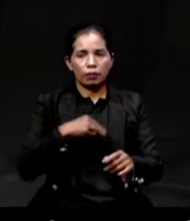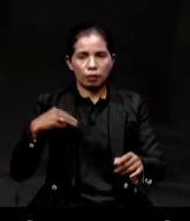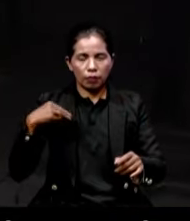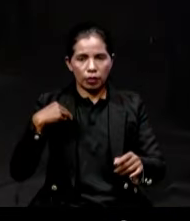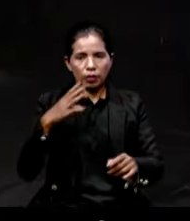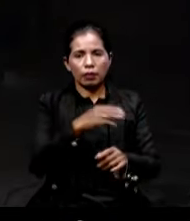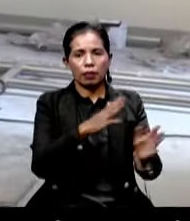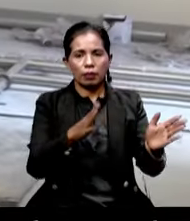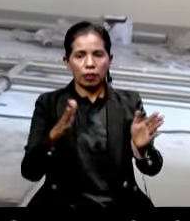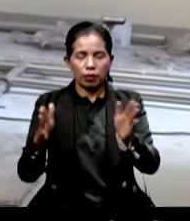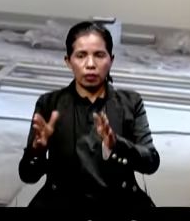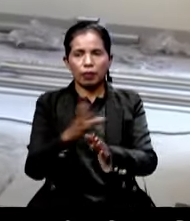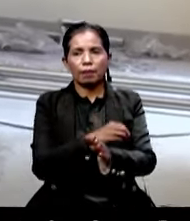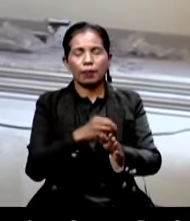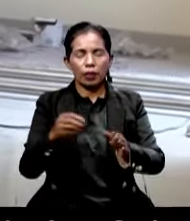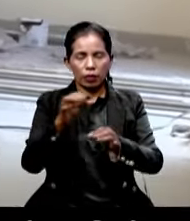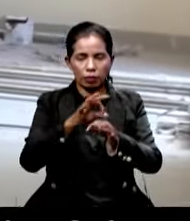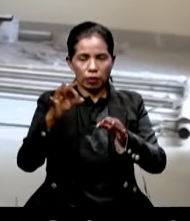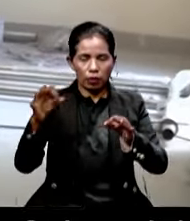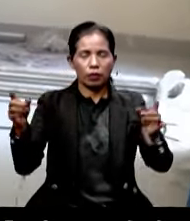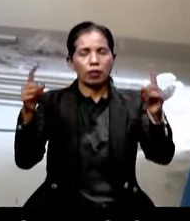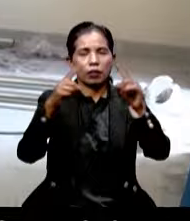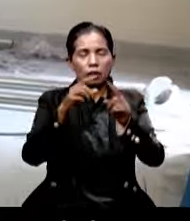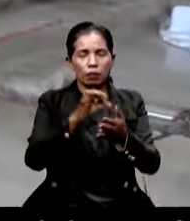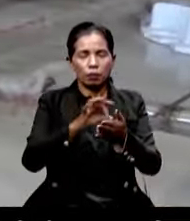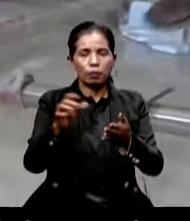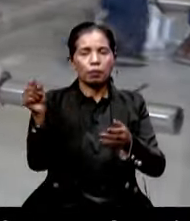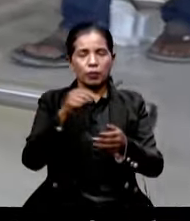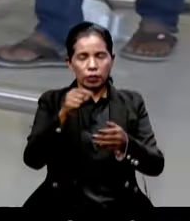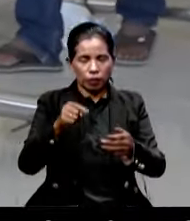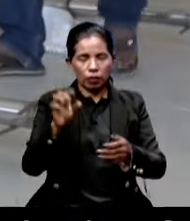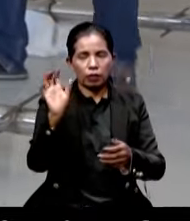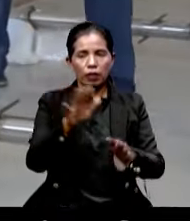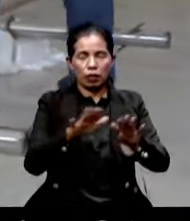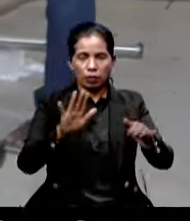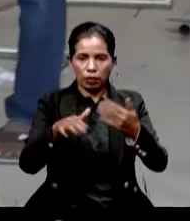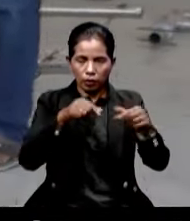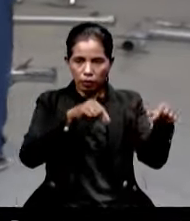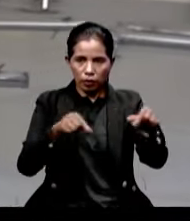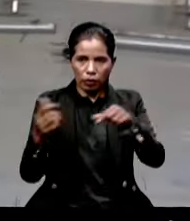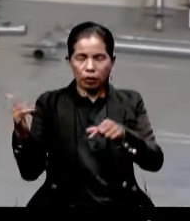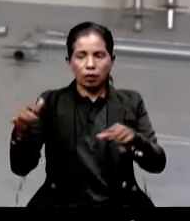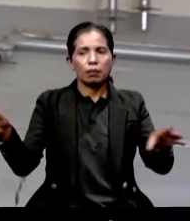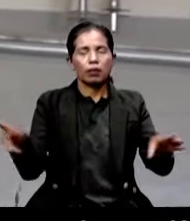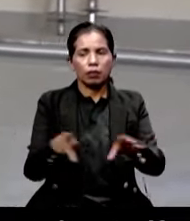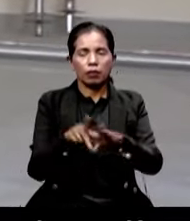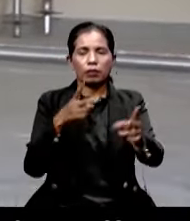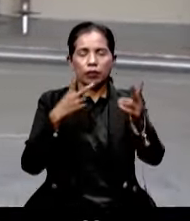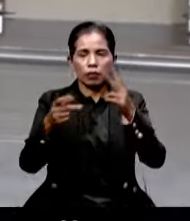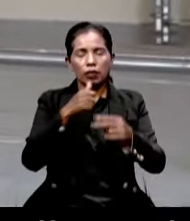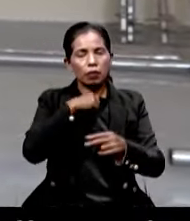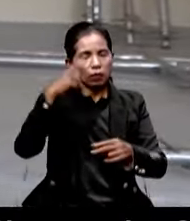Zetrodis, preparasang entermus espiritual atinji porcento atu siauna. Total labarik defisiensia sira nebe mak se participe visita